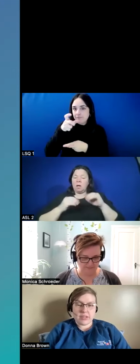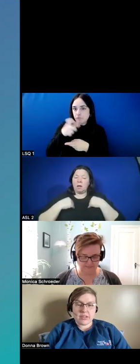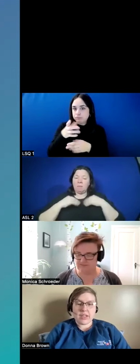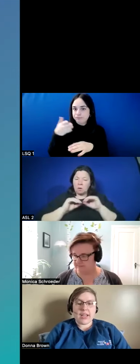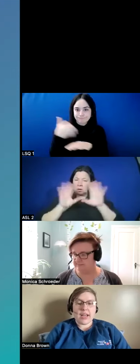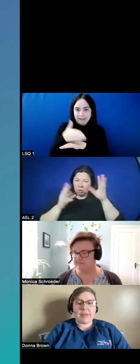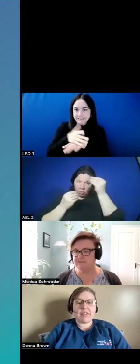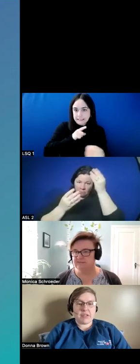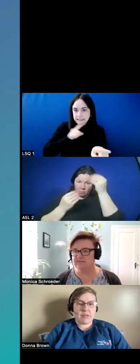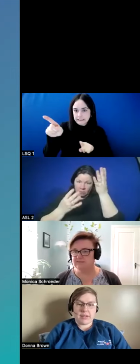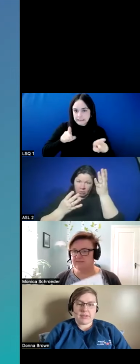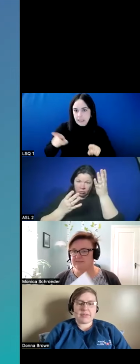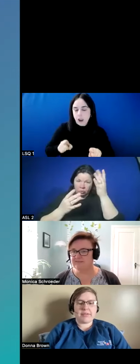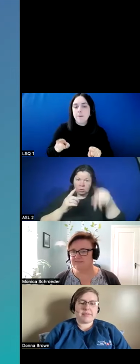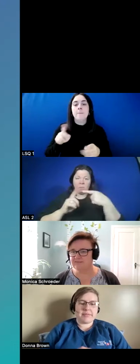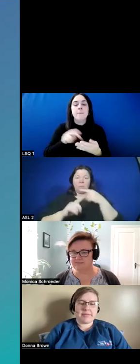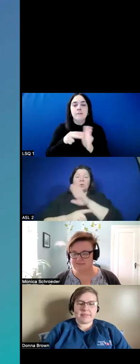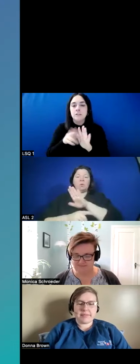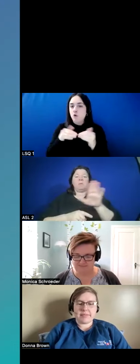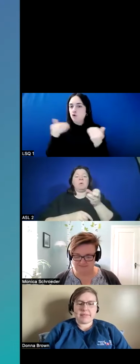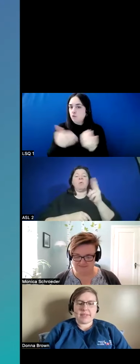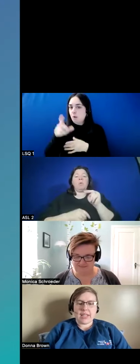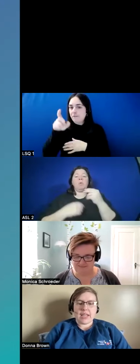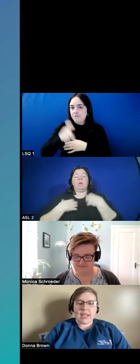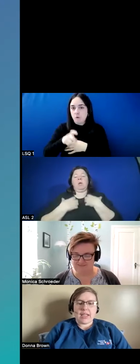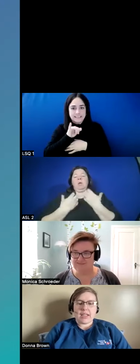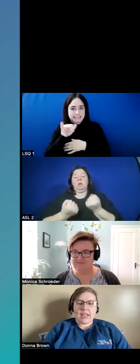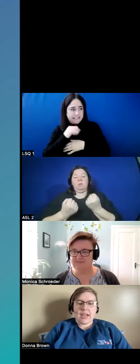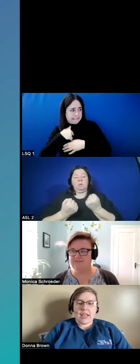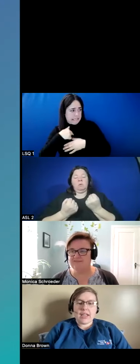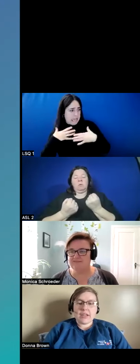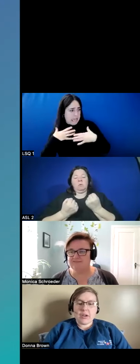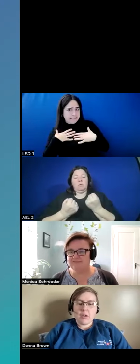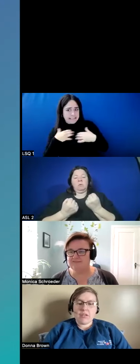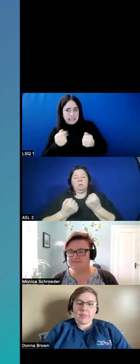le monde a le droit de recevoir des renseignements clairs par rapport à leur propre santé.